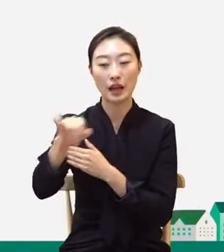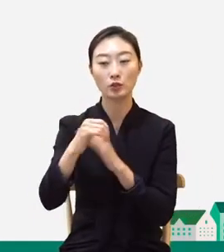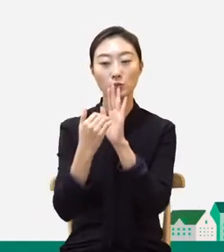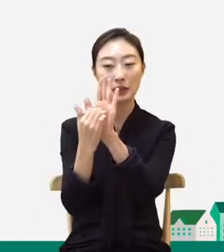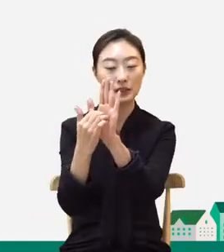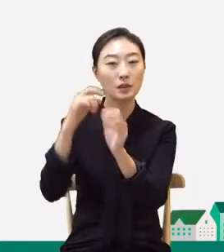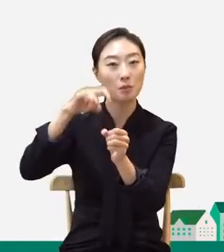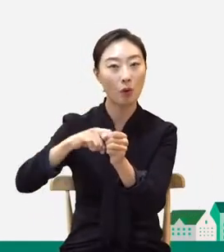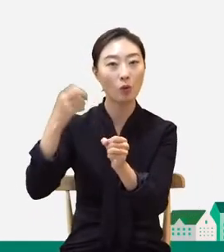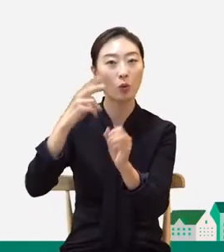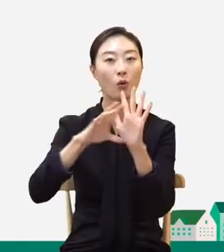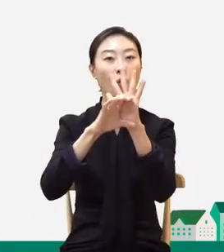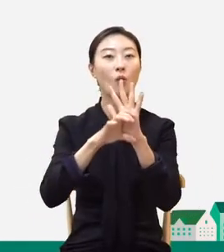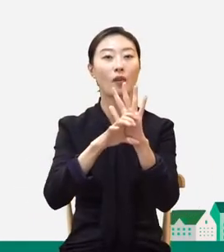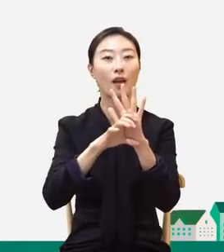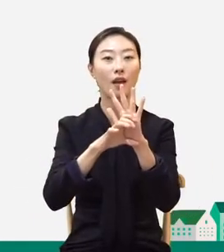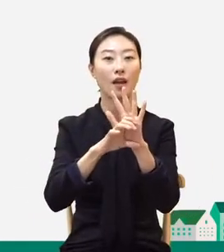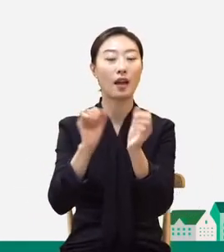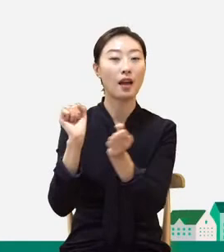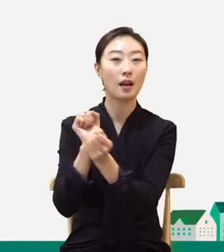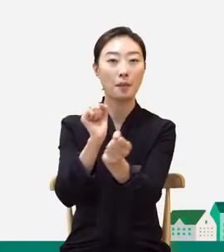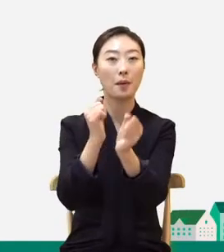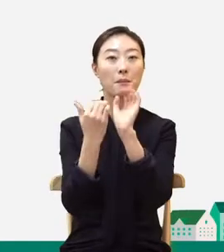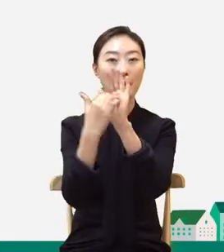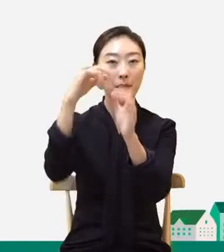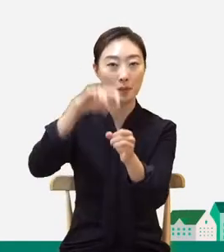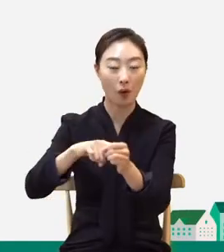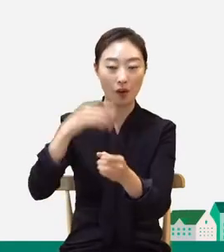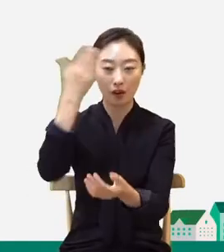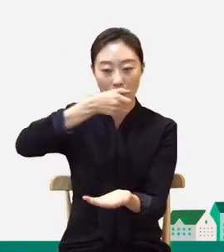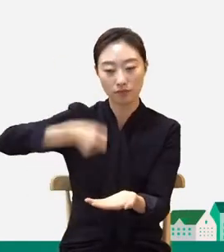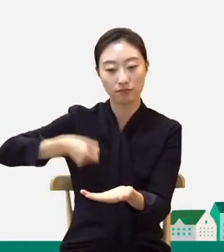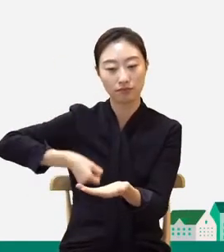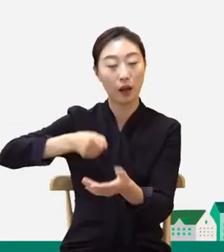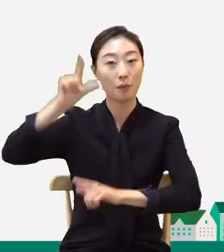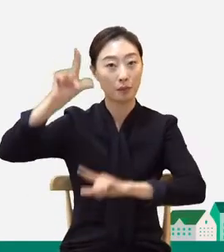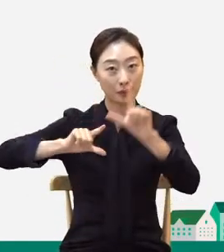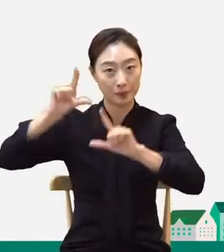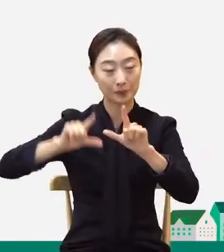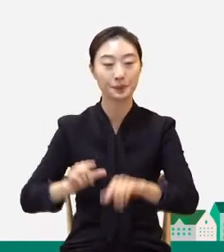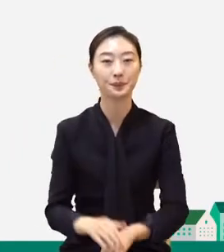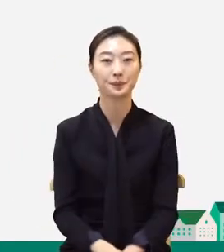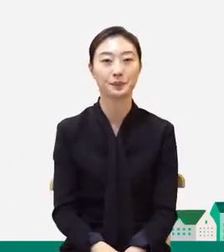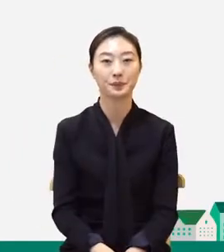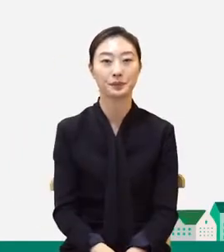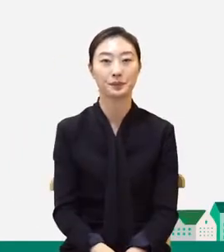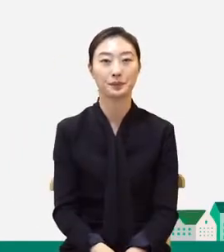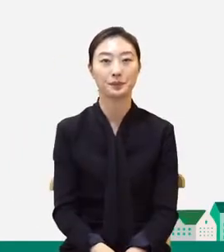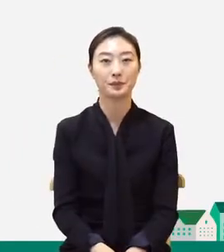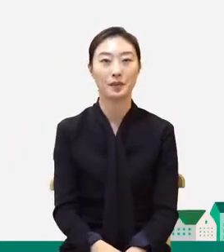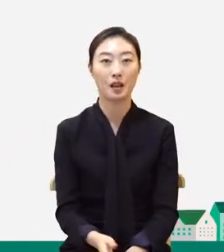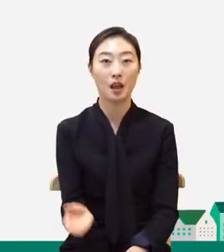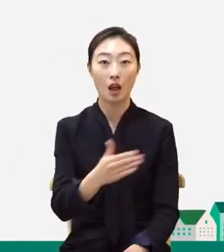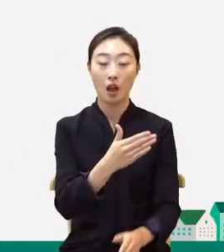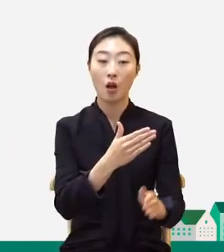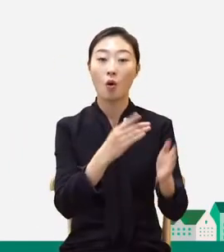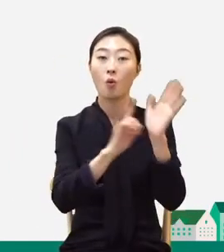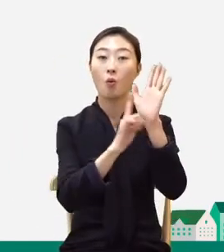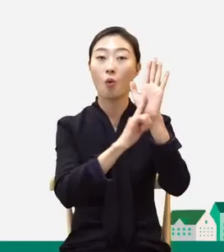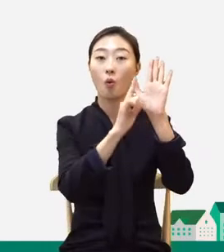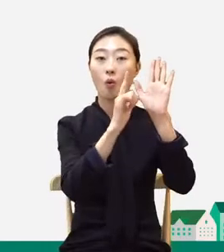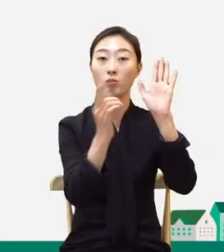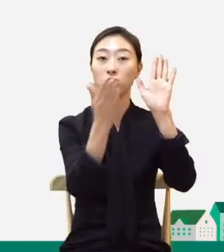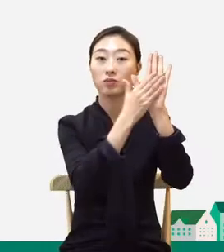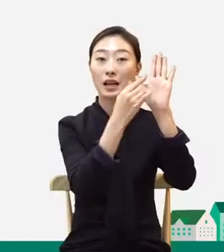겸 또 코로나19 감염 관련해서 이제 소독을 진행하는 장면이고 옆에 이제 공문을 제가 올려놓은 이유는